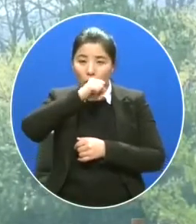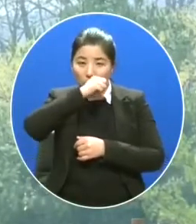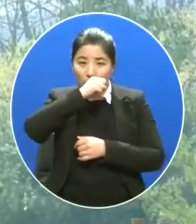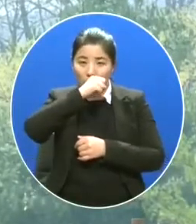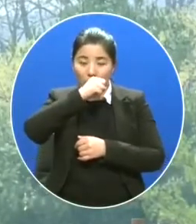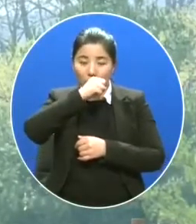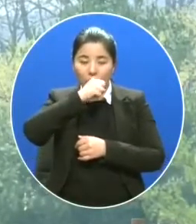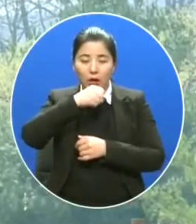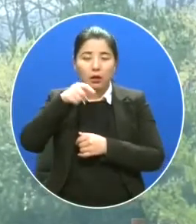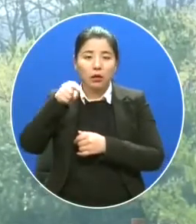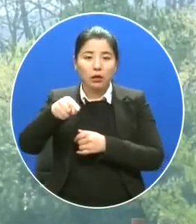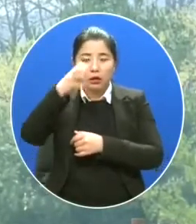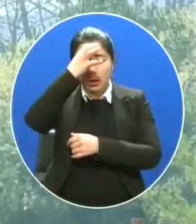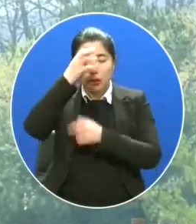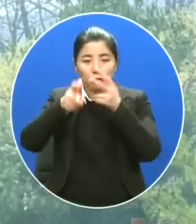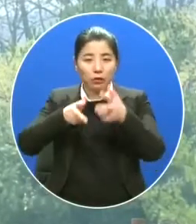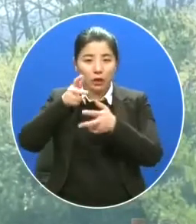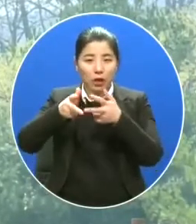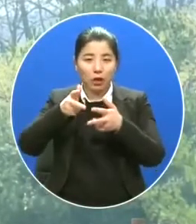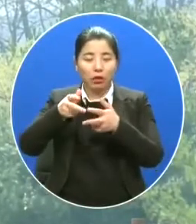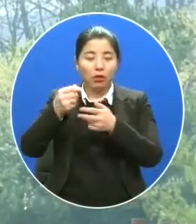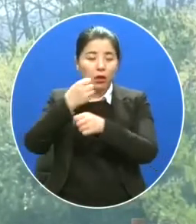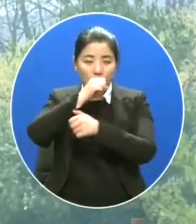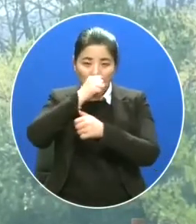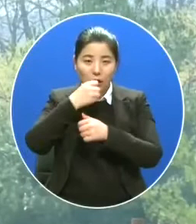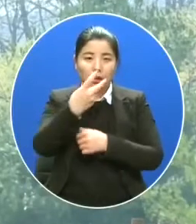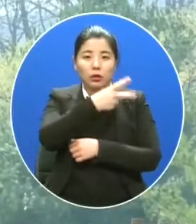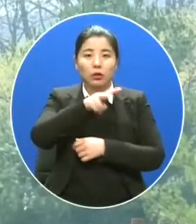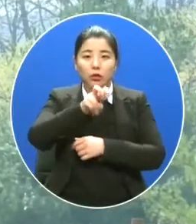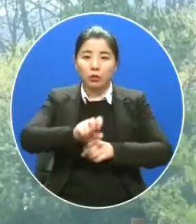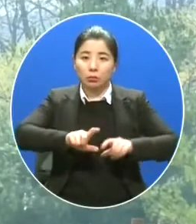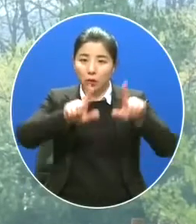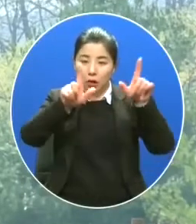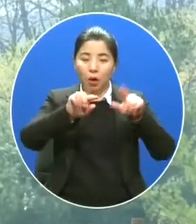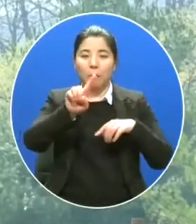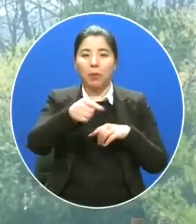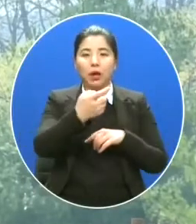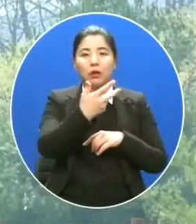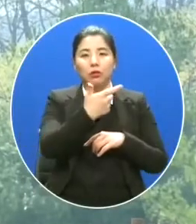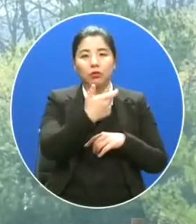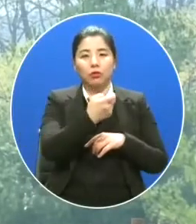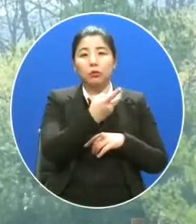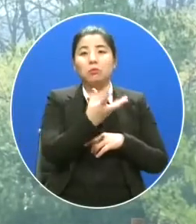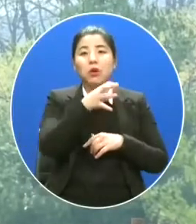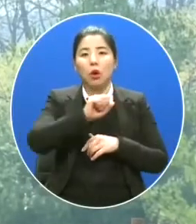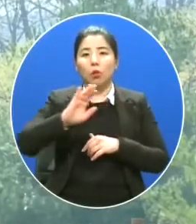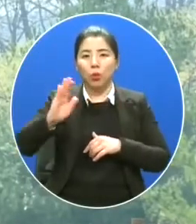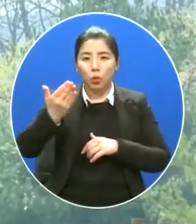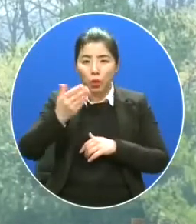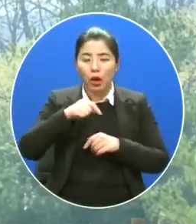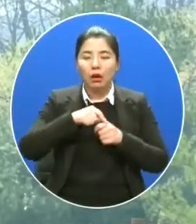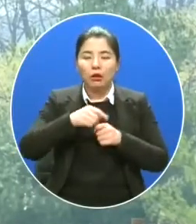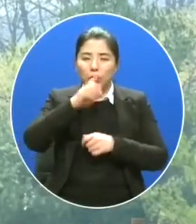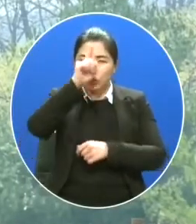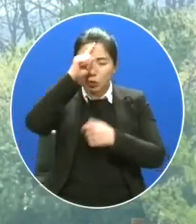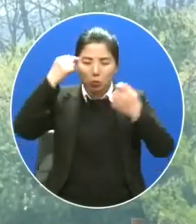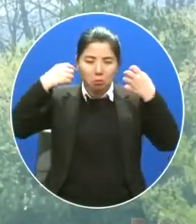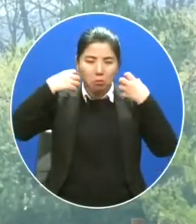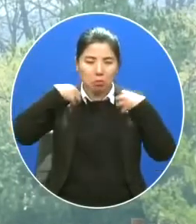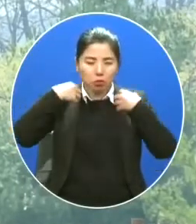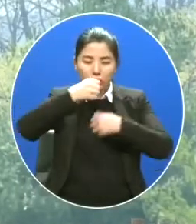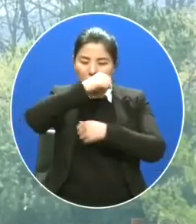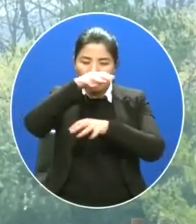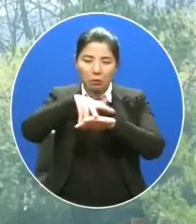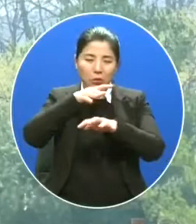감염병 위기대응 기술개발 사업 예산이 2020년도에는 162억 원이 되었다며 정부의 근시안적인